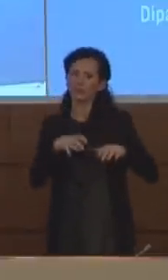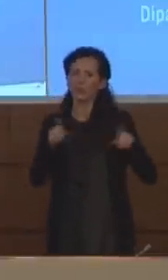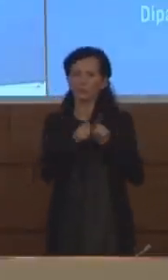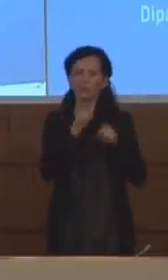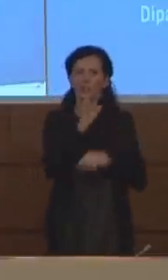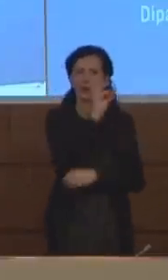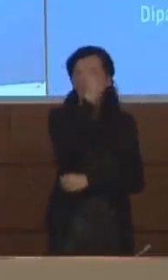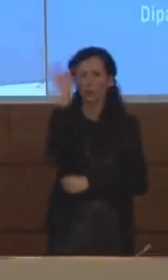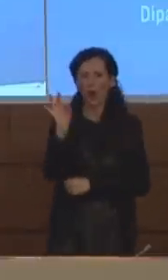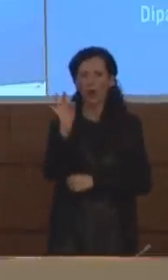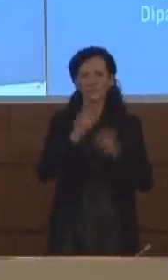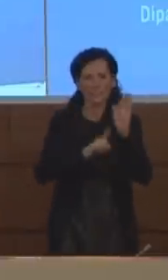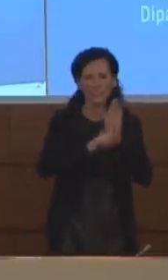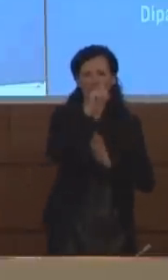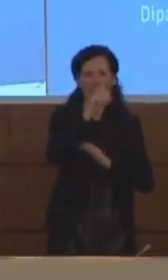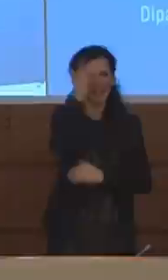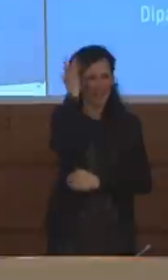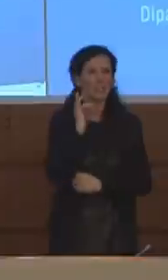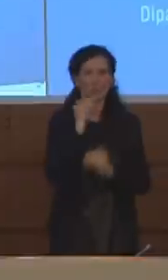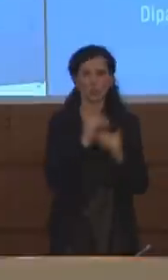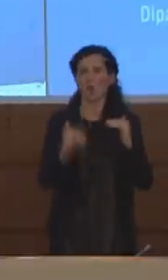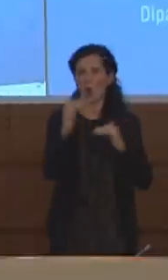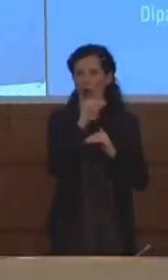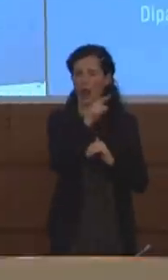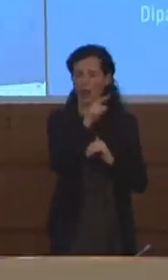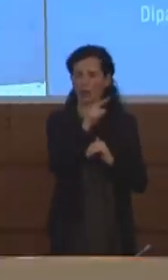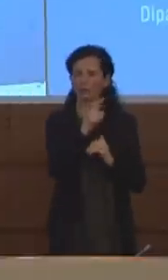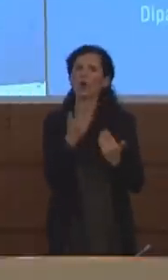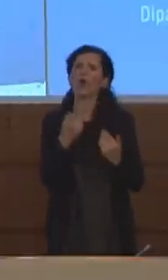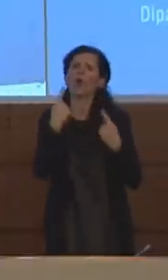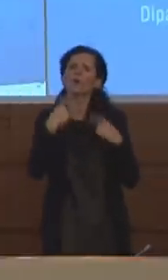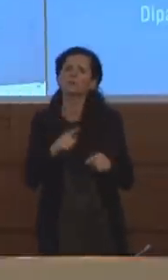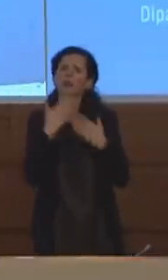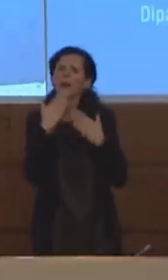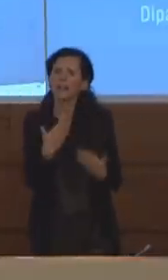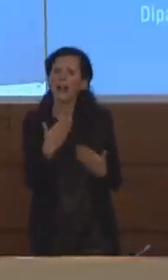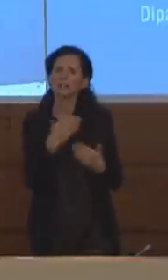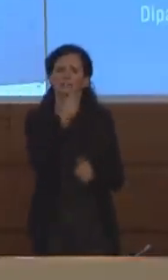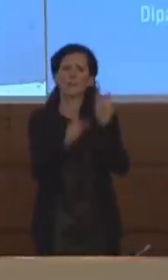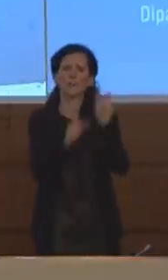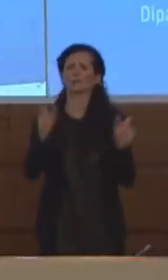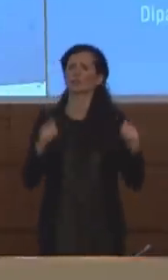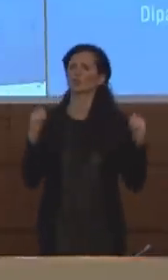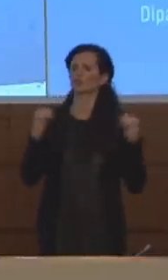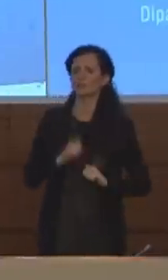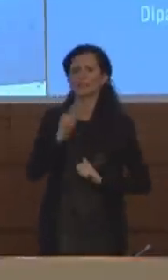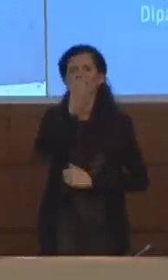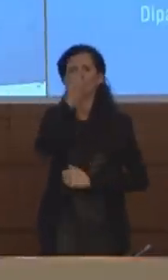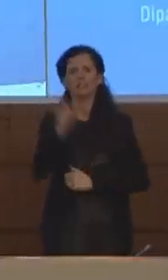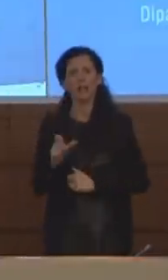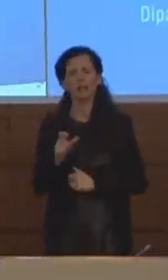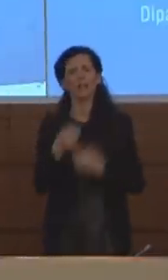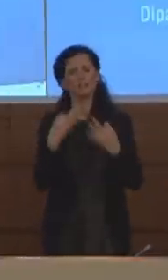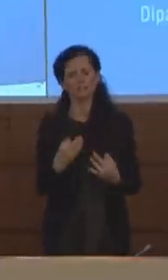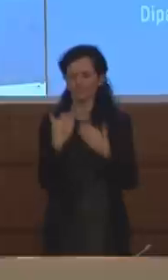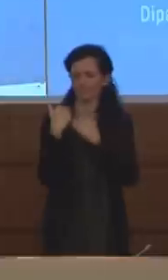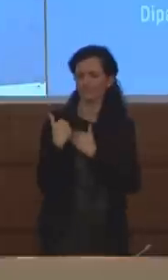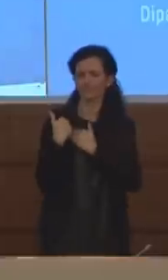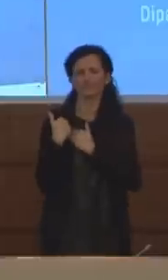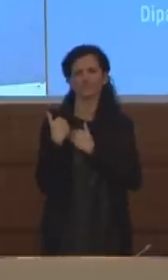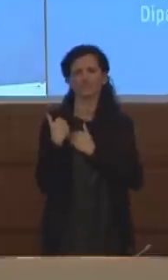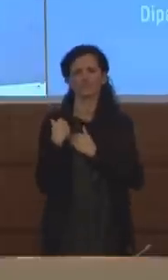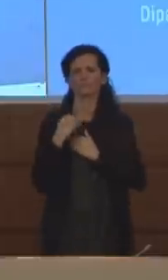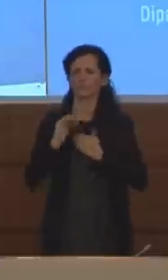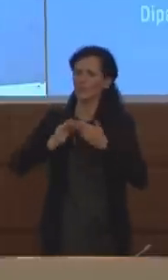dato dalle misure è data dalla capacità e la volontà degli italiani di raggiungere e di adottare e di fare proprio le milioni di